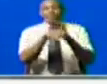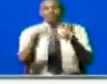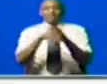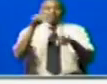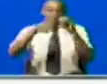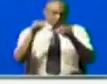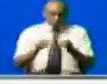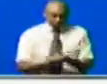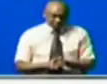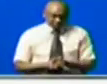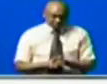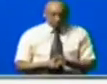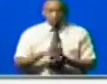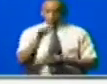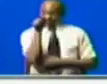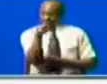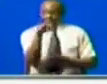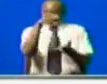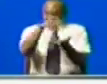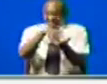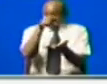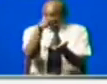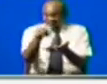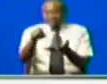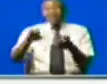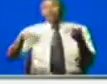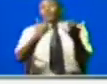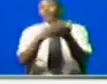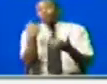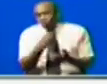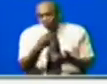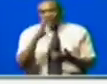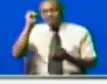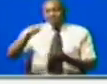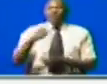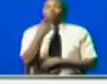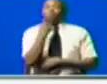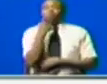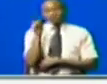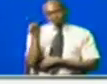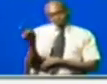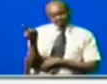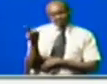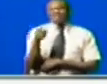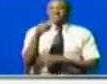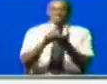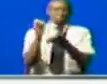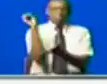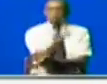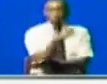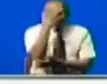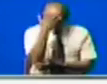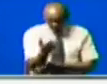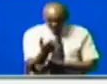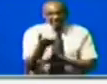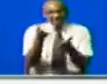huo. Hata hivyo, kesi hiyo iliyokuwa imewasilishwa na mbunge wa Pokot Kusini David Pkosing ilitupiliwa mbali kwa misingi ya